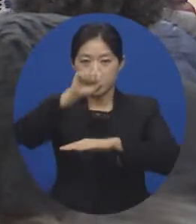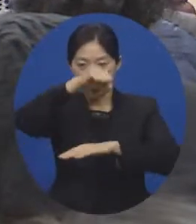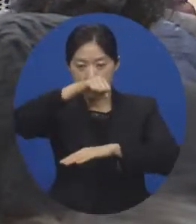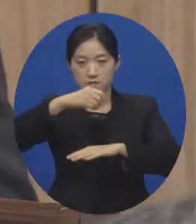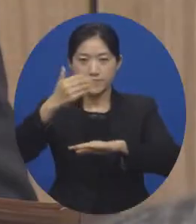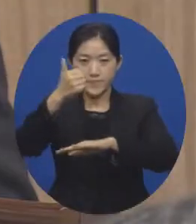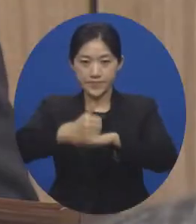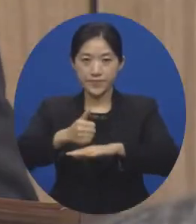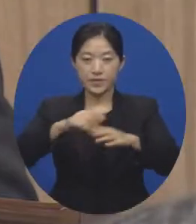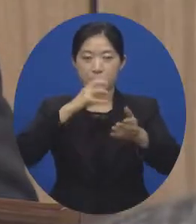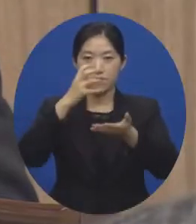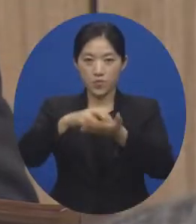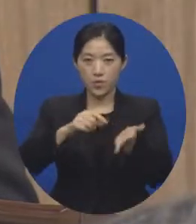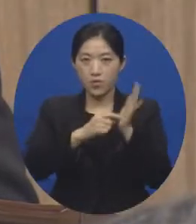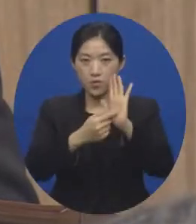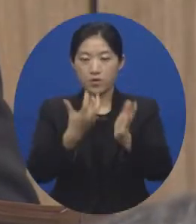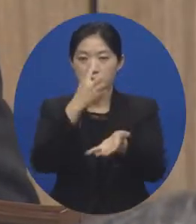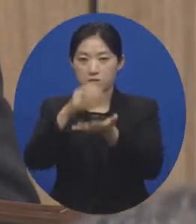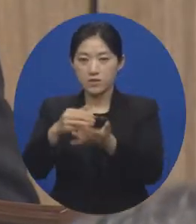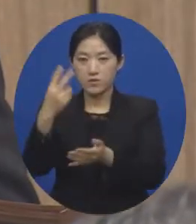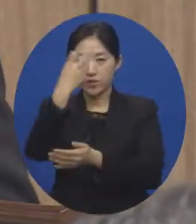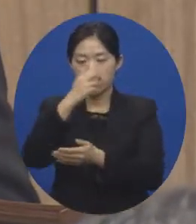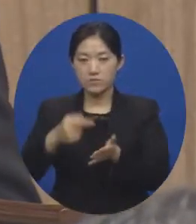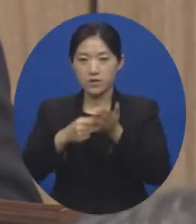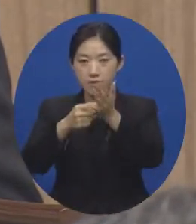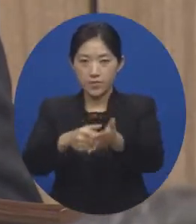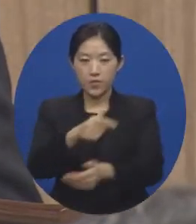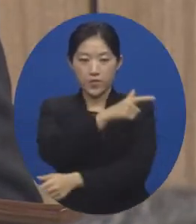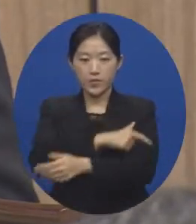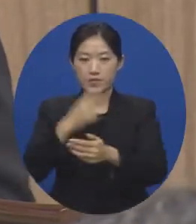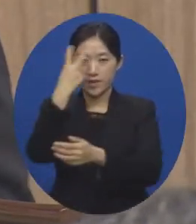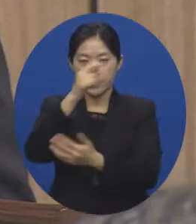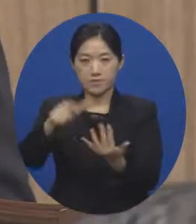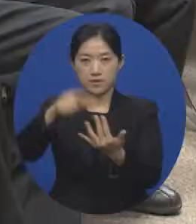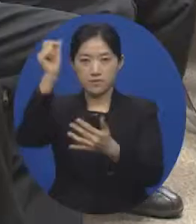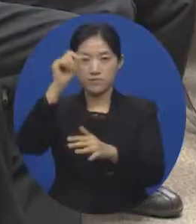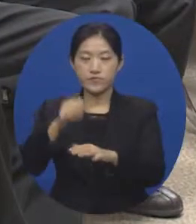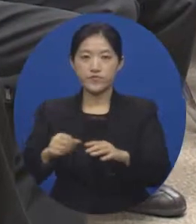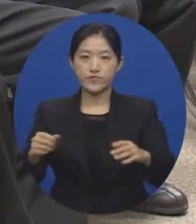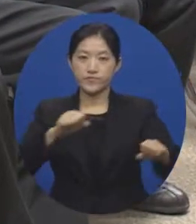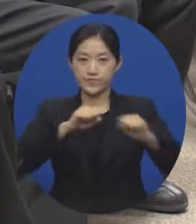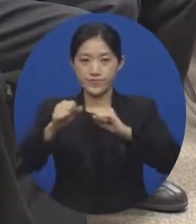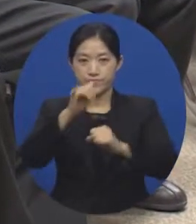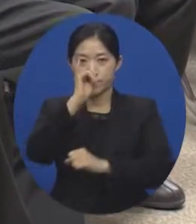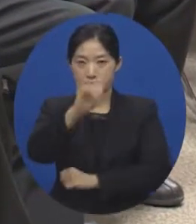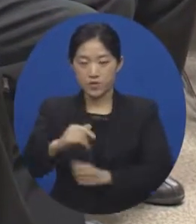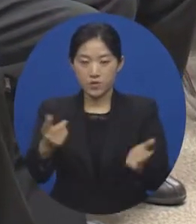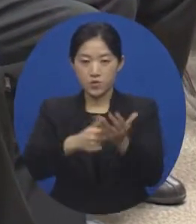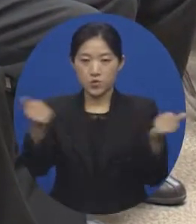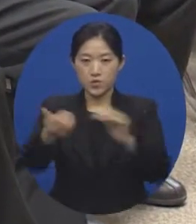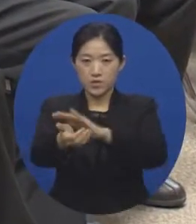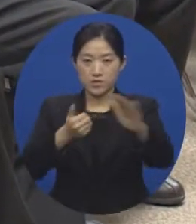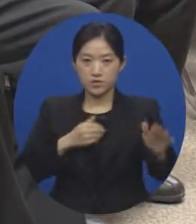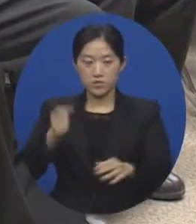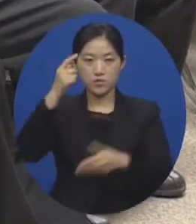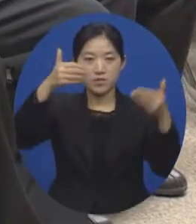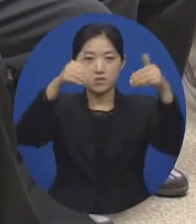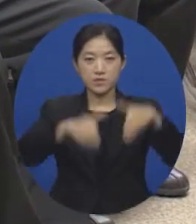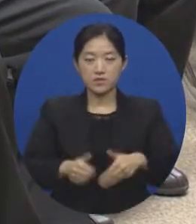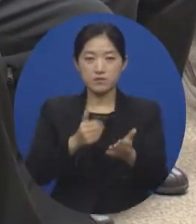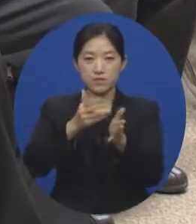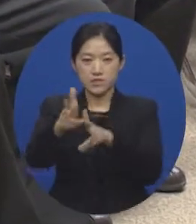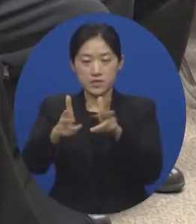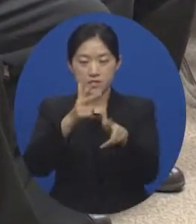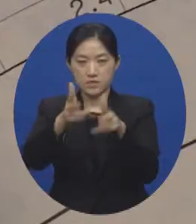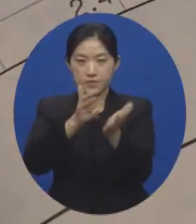결산보고서, 승인 및 감사보고, 이사와 감사 선출 등을 실시했습니다. 총회에 앞서 우수 직원과